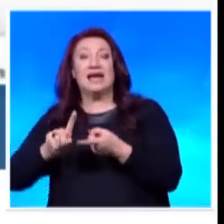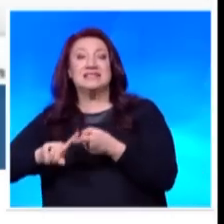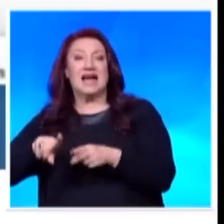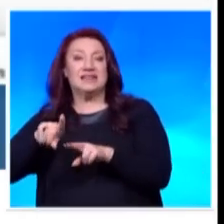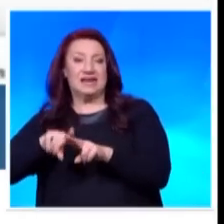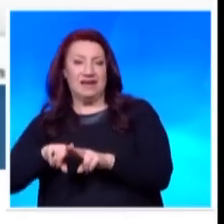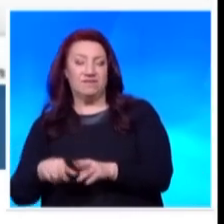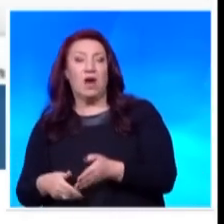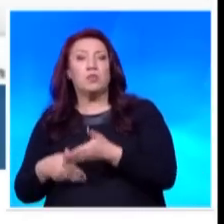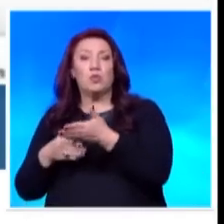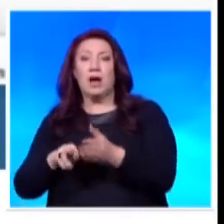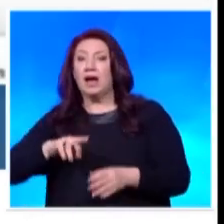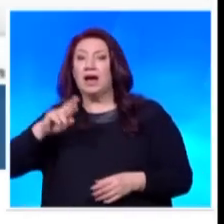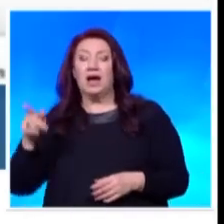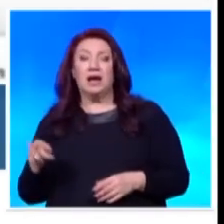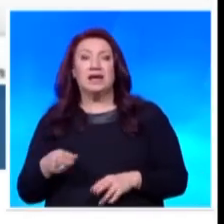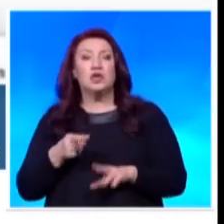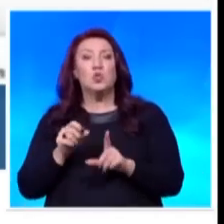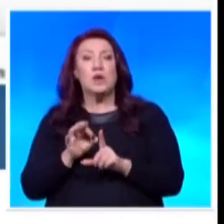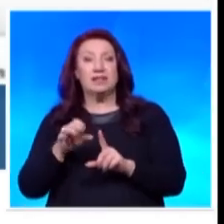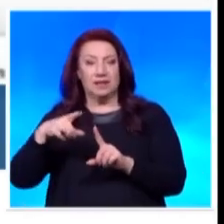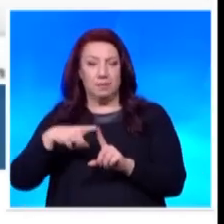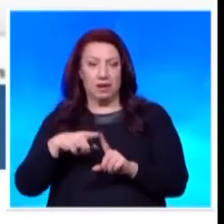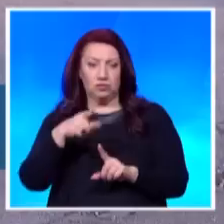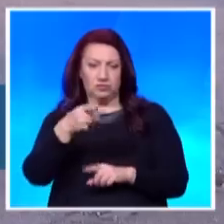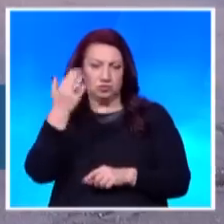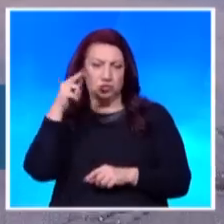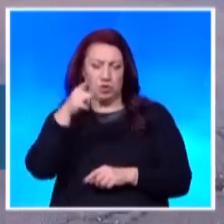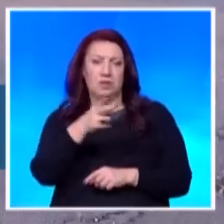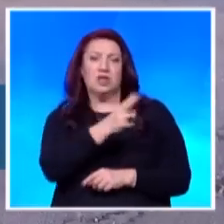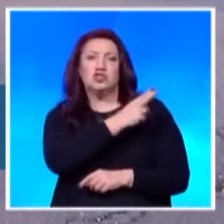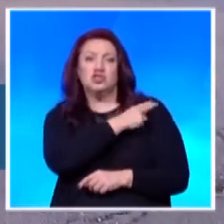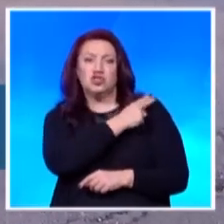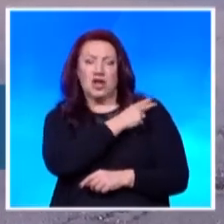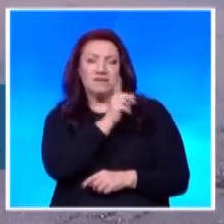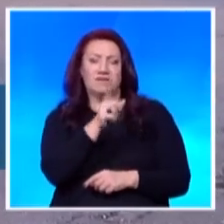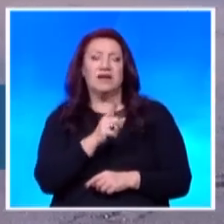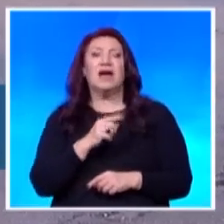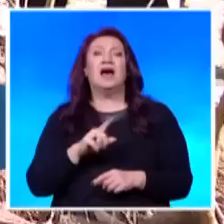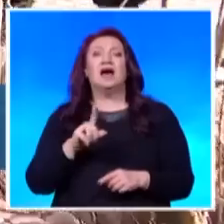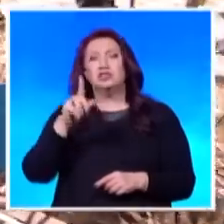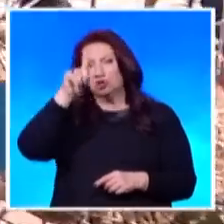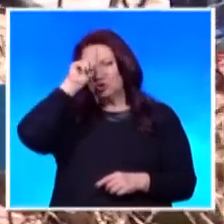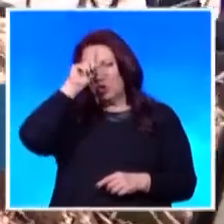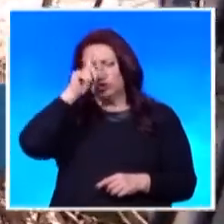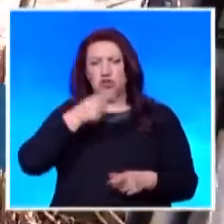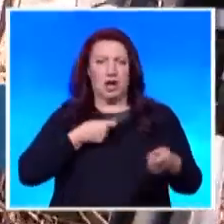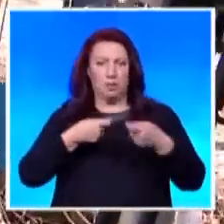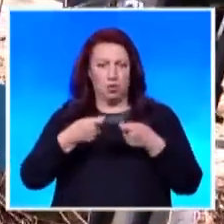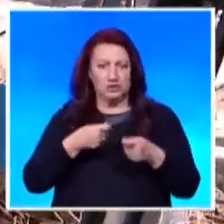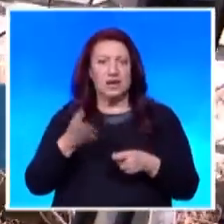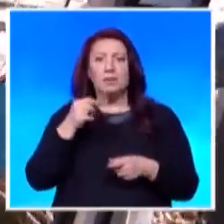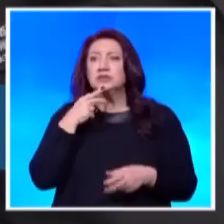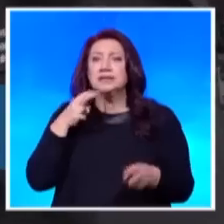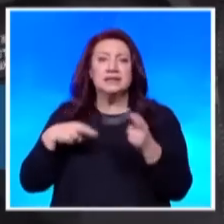Табаков. Преди години Иванов е бил шеф на криминална полиция в столично районно управление, а след това е издирван за продажба на цигари без